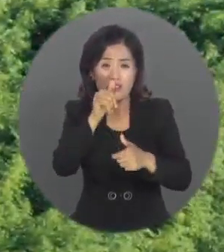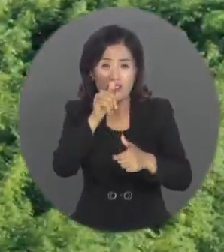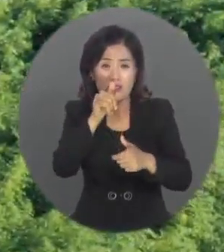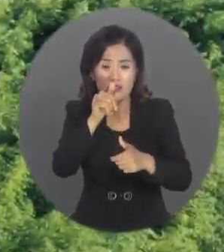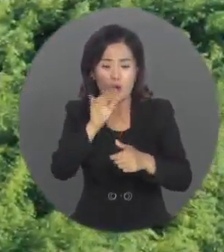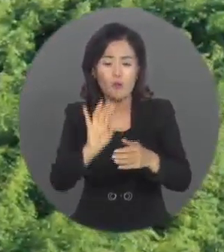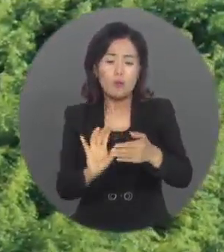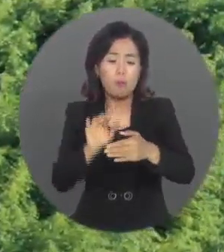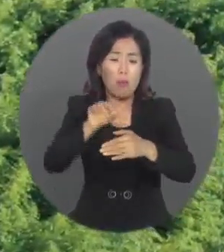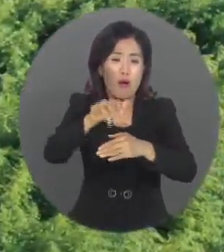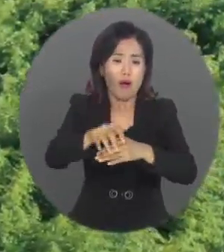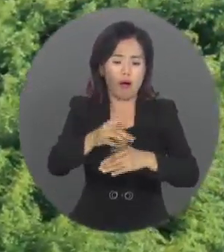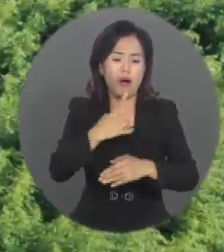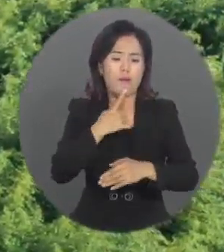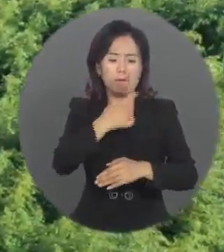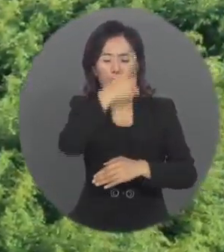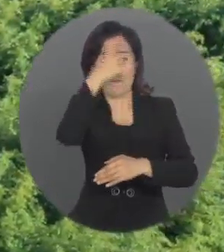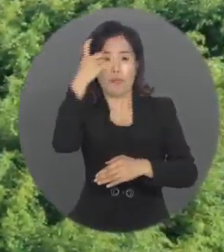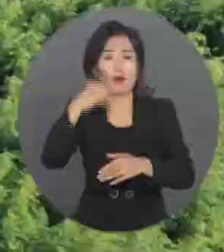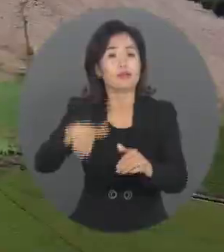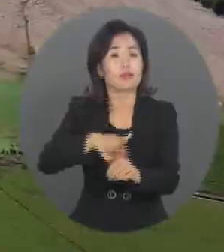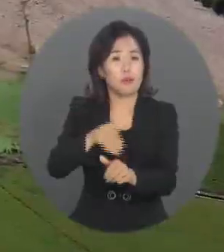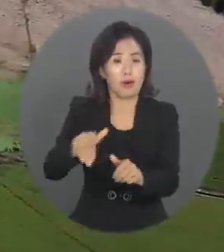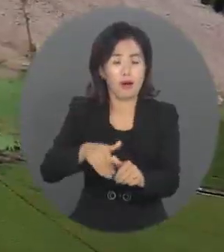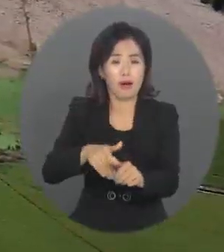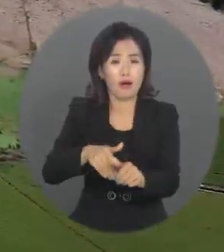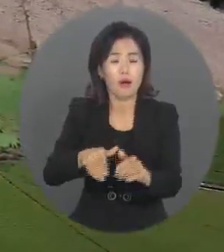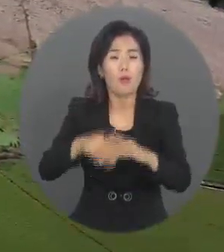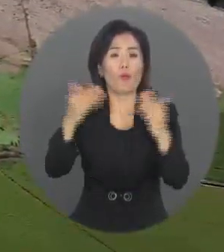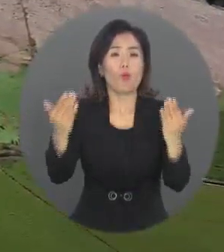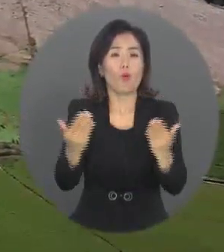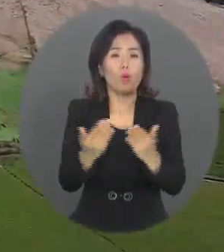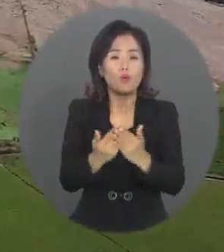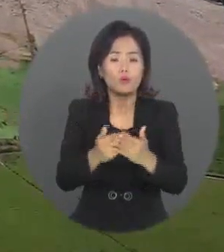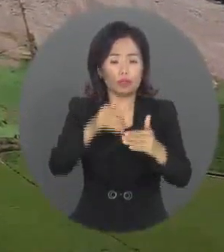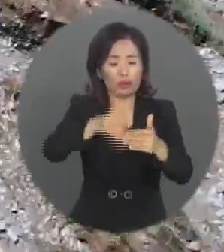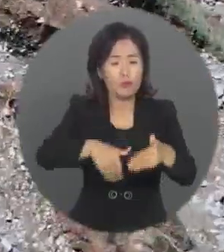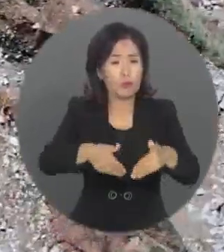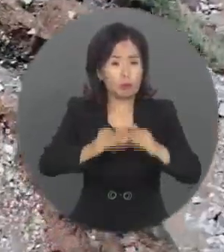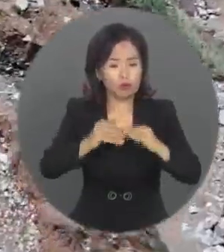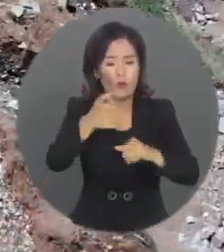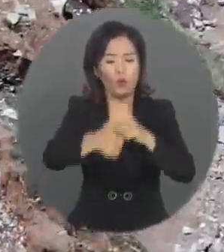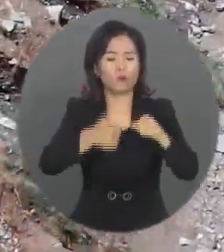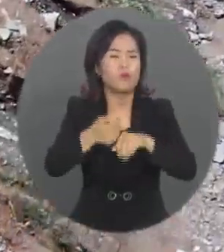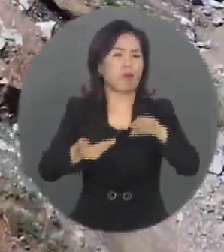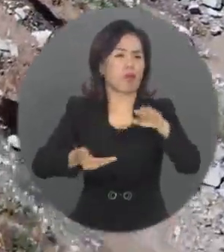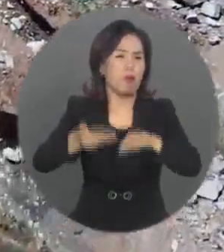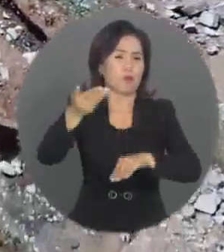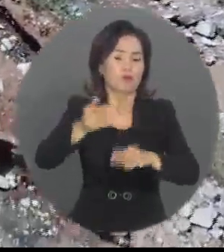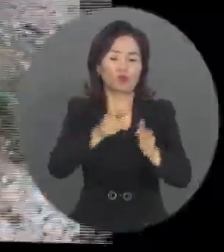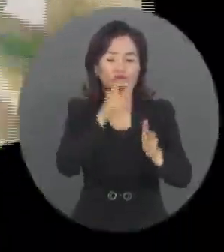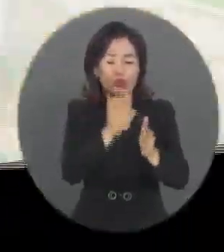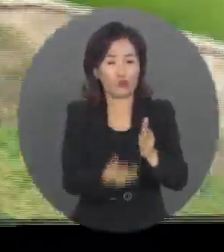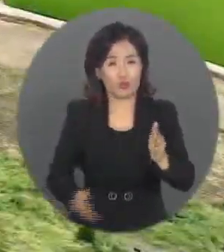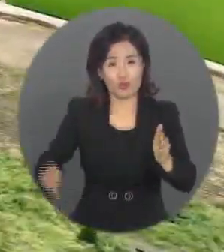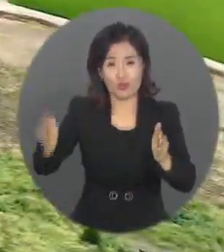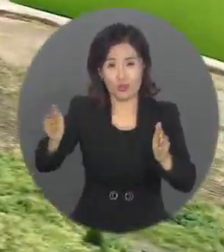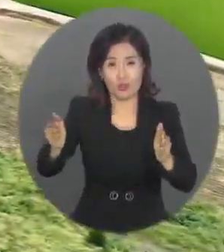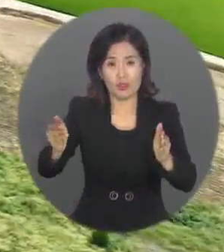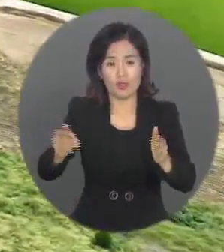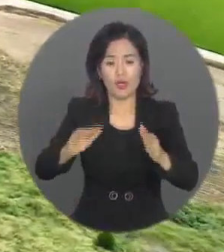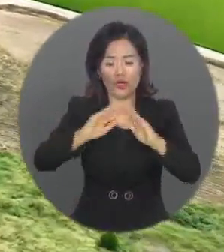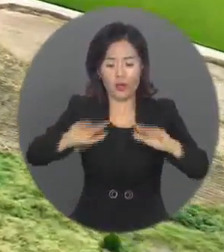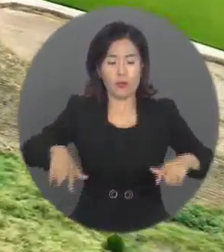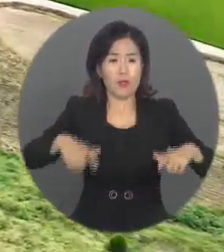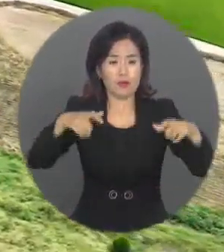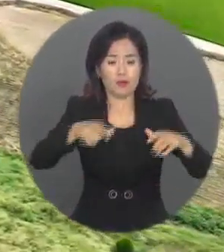물이 쏟아져 내릴 뻔한 아찔한 상황이었습니다. 모두 준공한 지 50년이 넘은 저수지입니다.